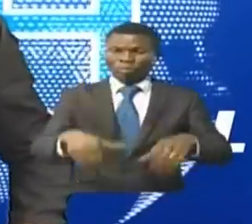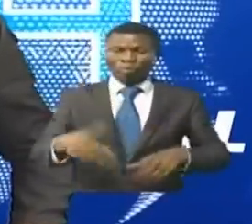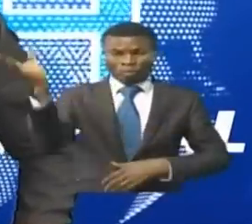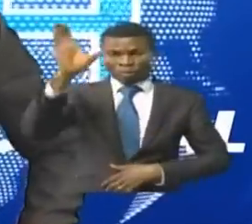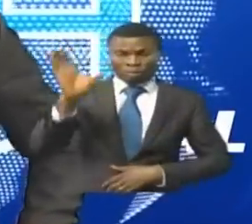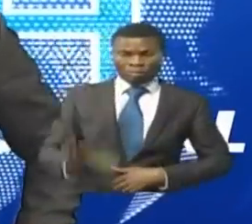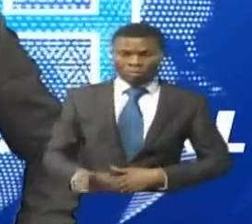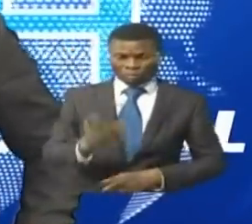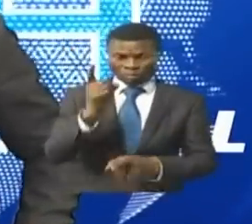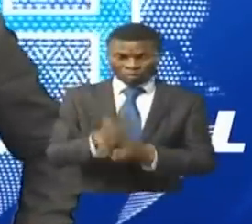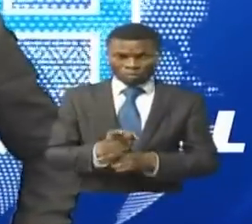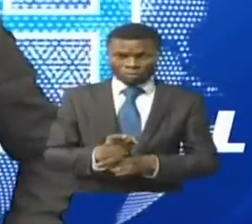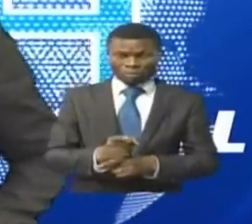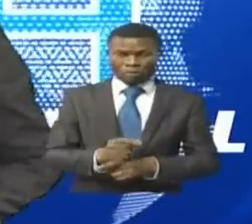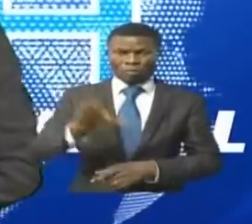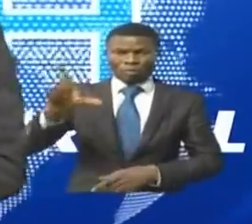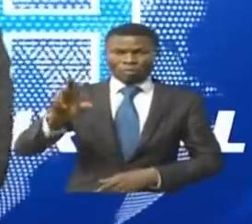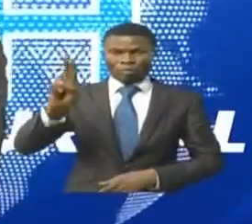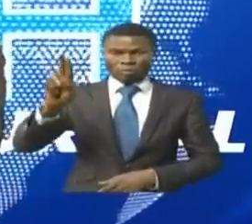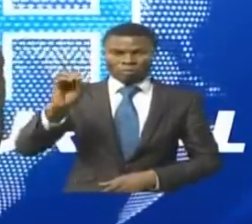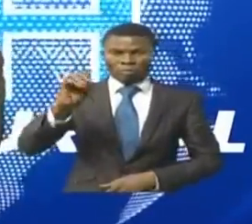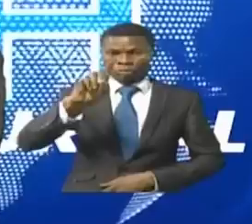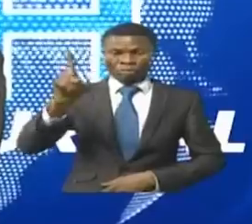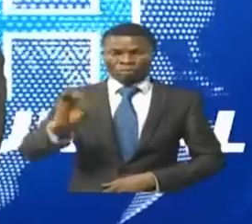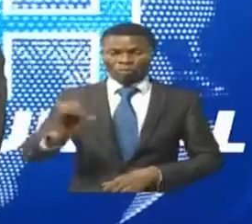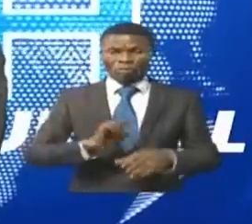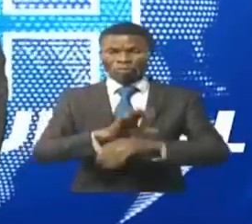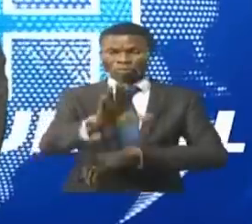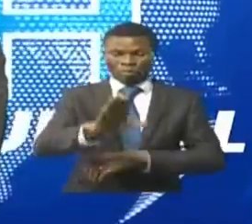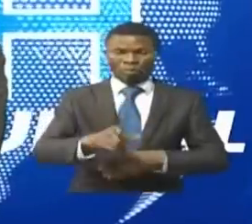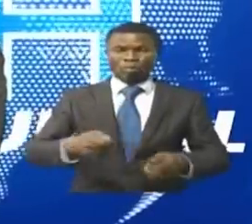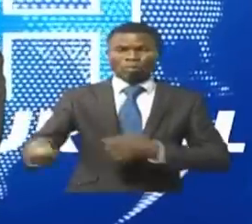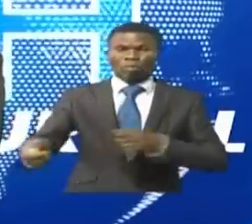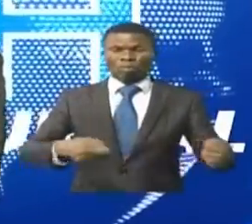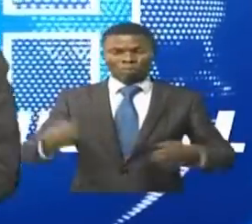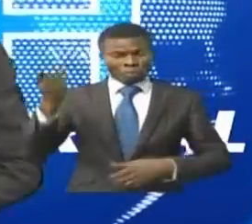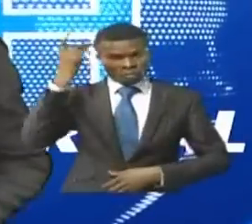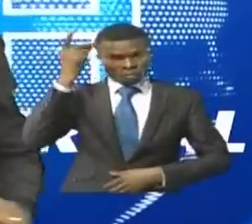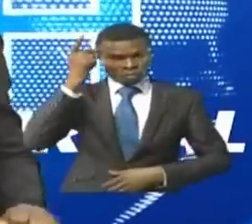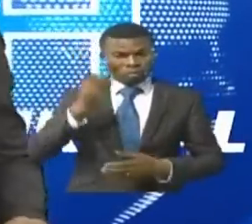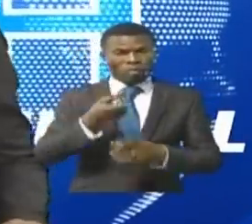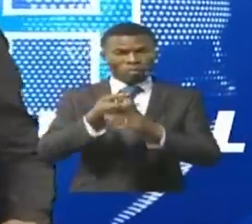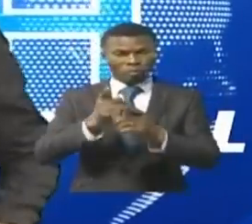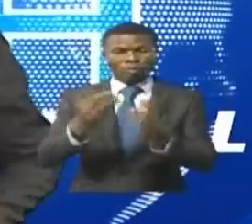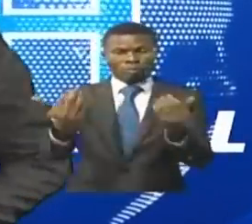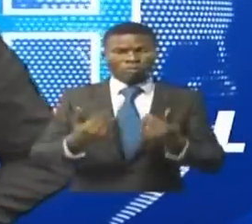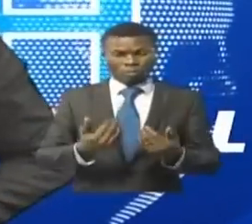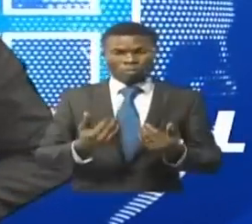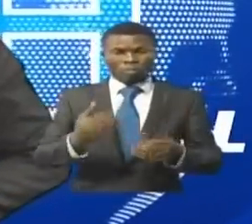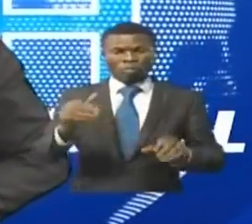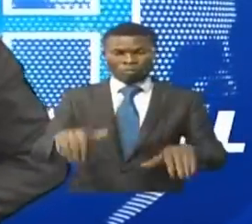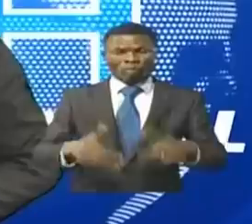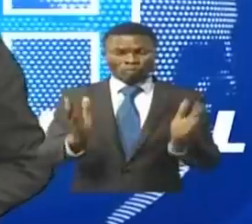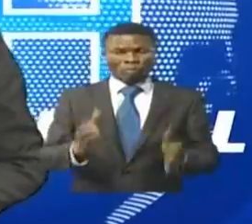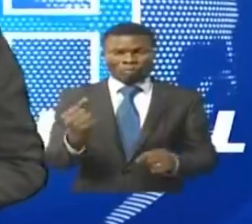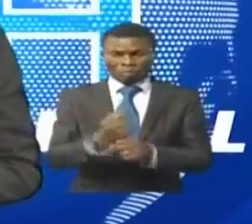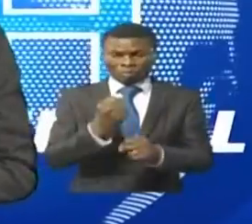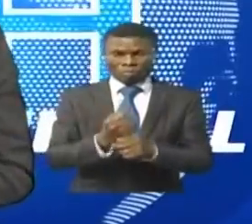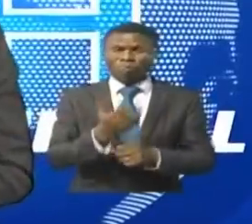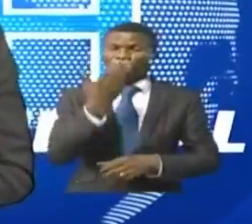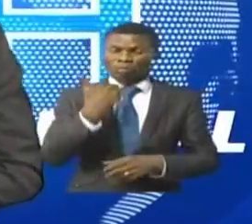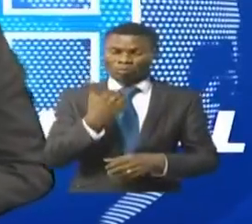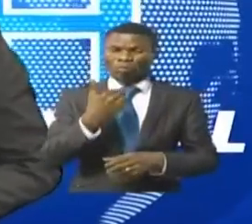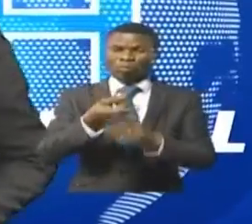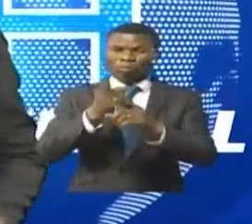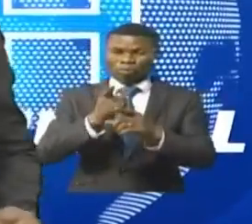central, précisément à Luozi, viennent d'être déversées sur le marché, fruit du programme volontariste agricole. Cette production est